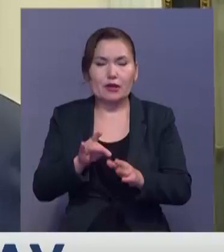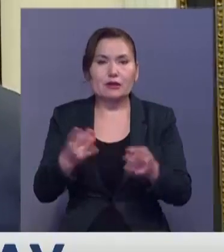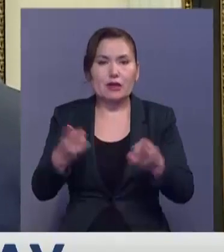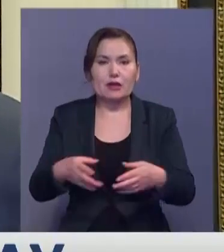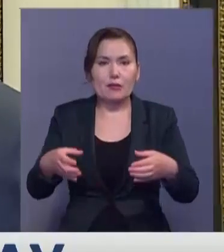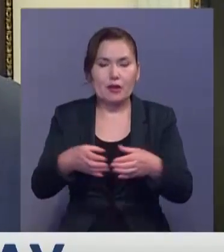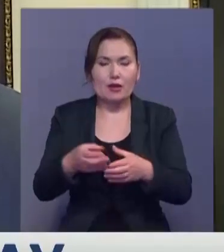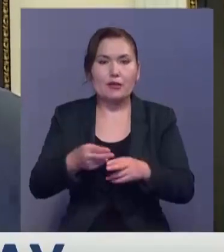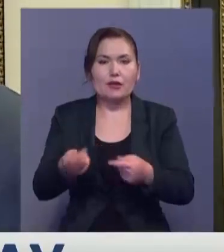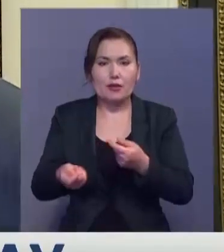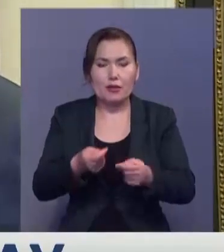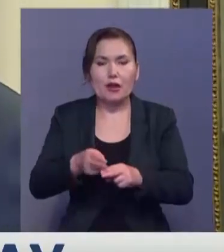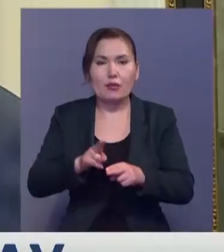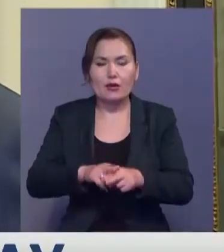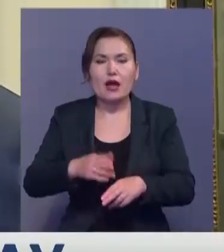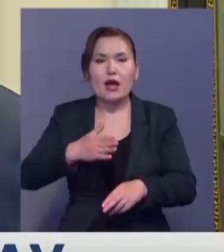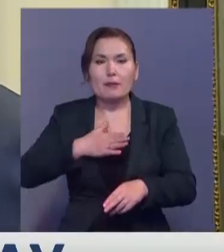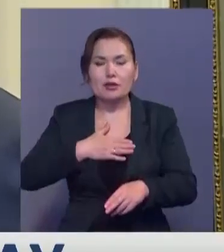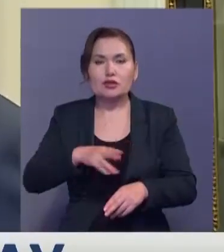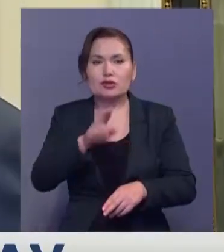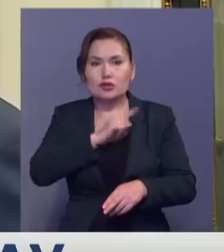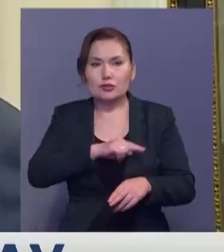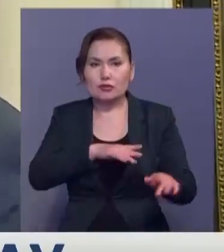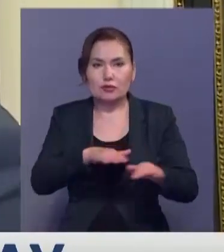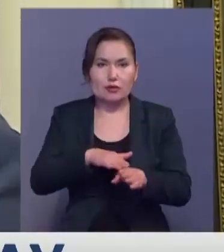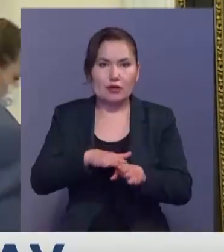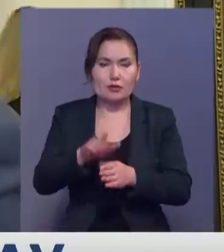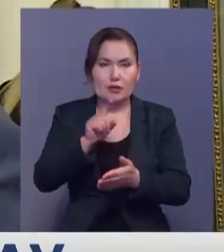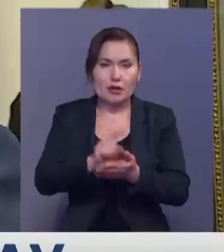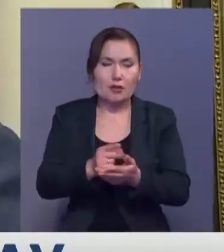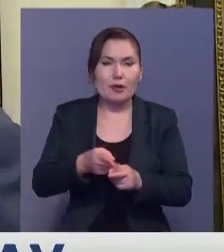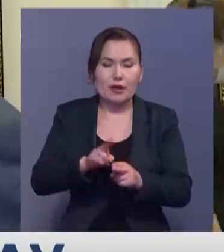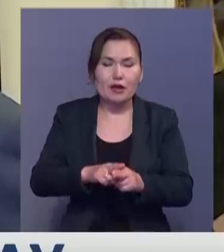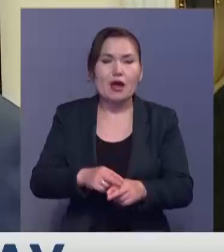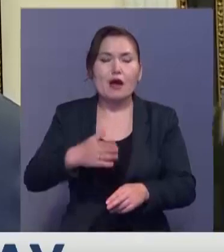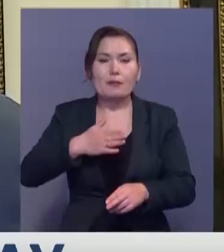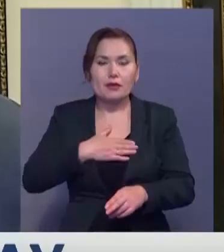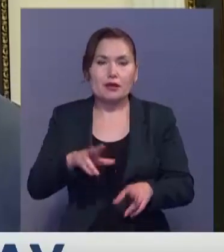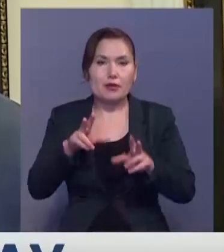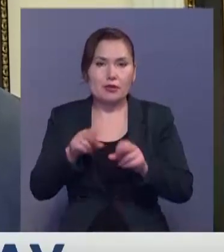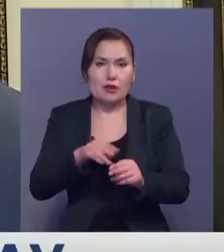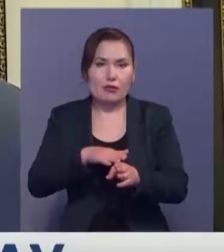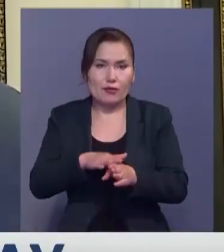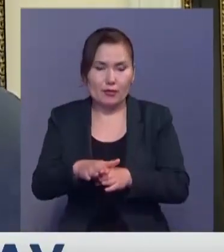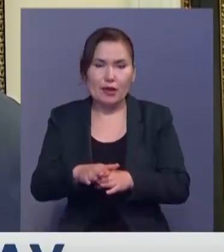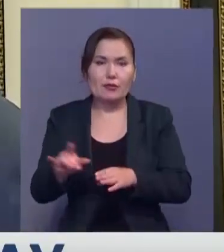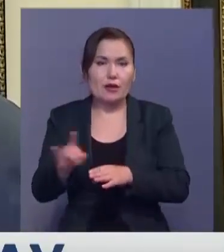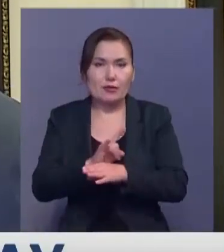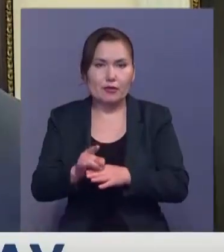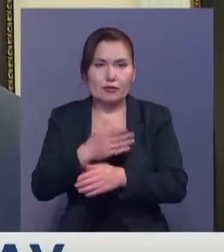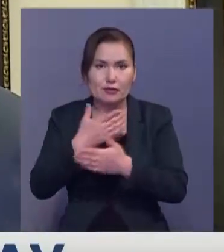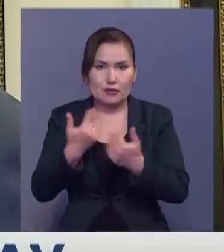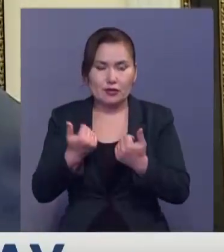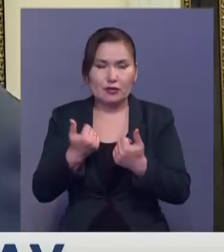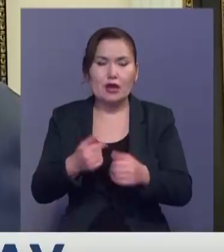Билеуші партия ретінде біз ондай нәрселерді айта алмаймыз. Анан шешеміз, жасаймыз, оны айту үшін оған қаражат болу